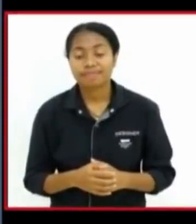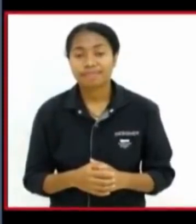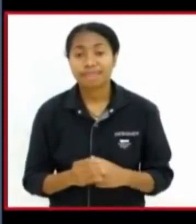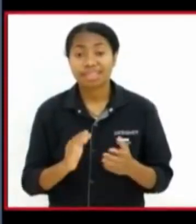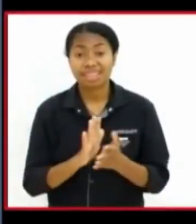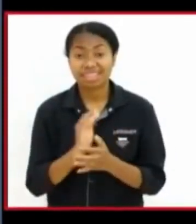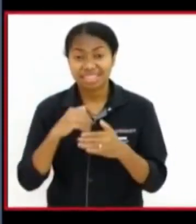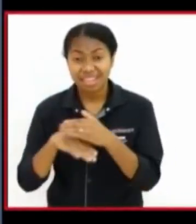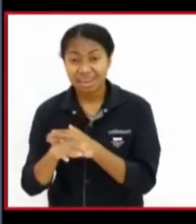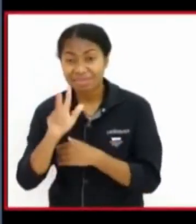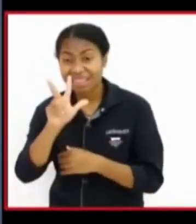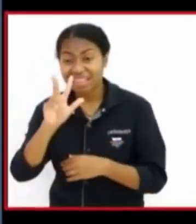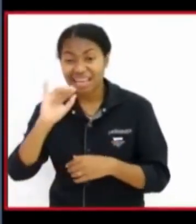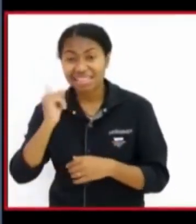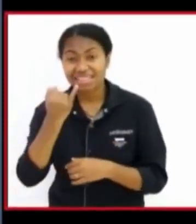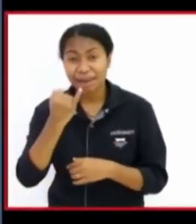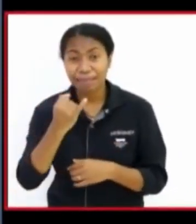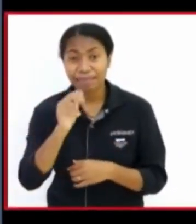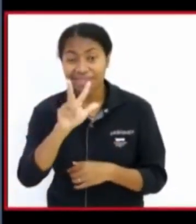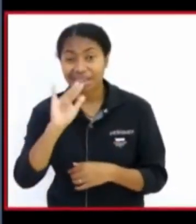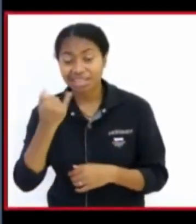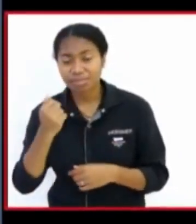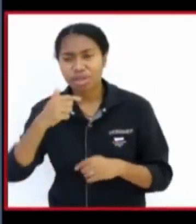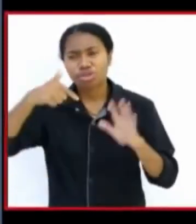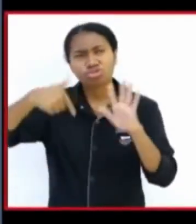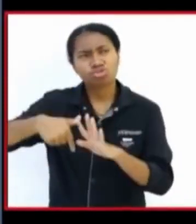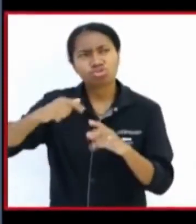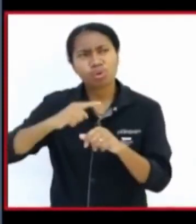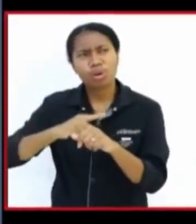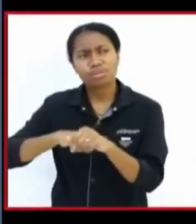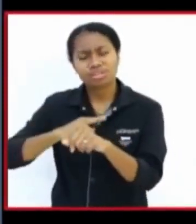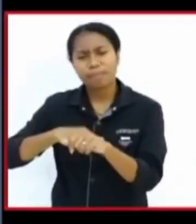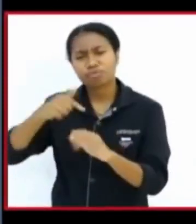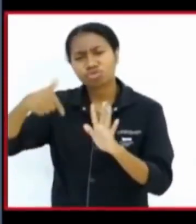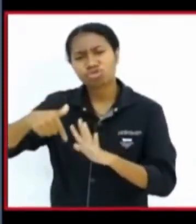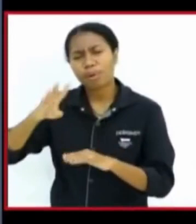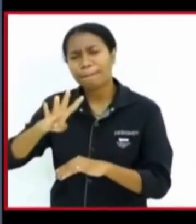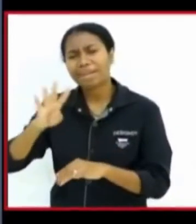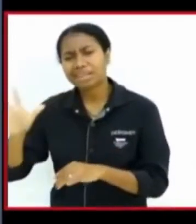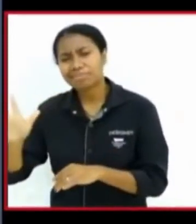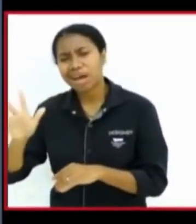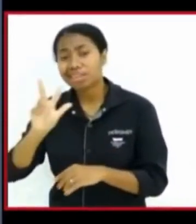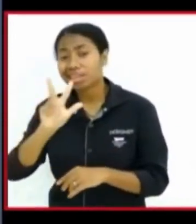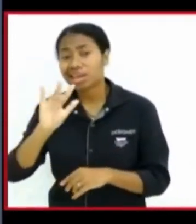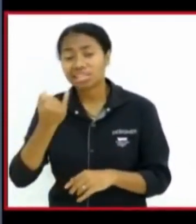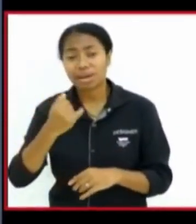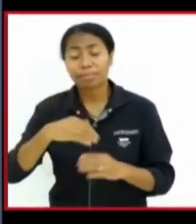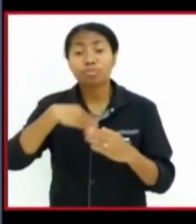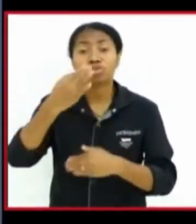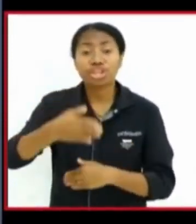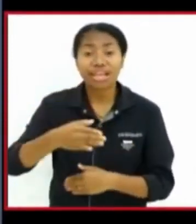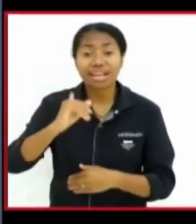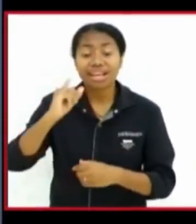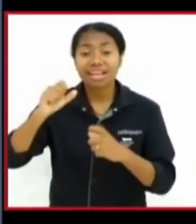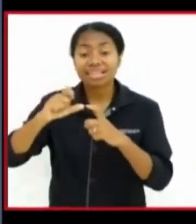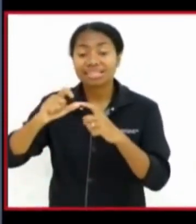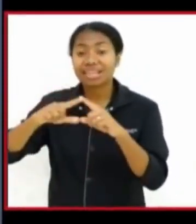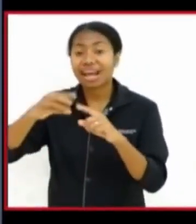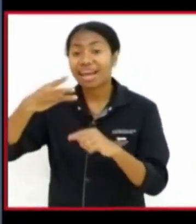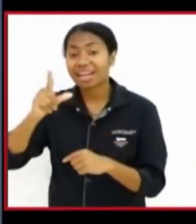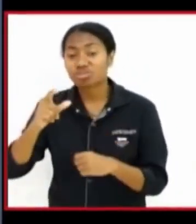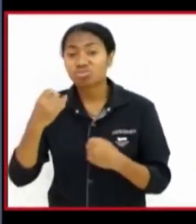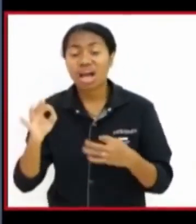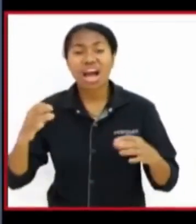dalam 3 jam mulai 745 3 jam kemudian istirahat telah menghancurkan